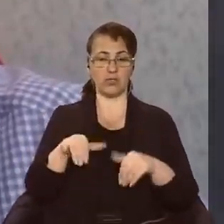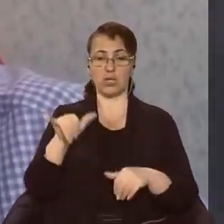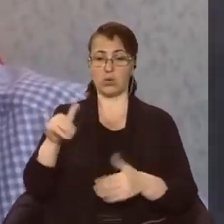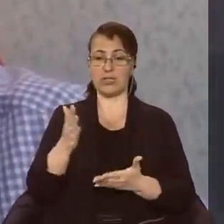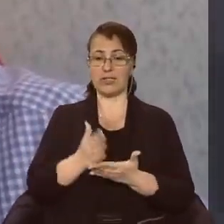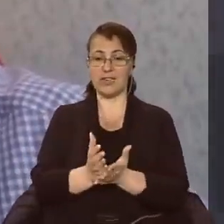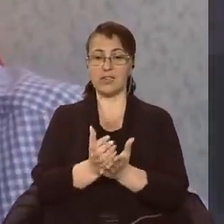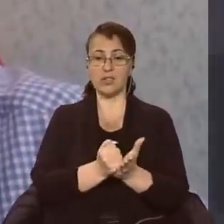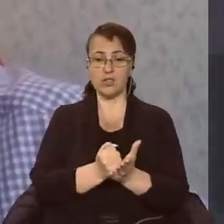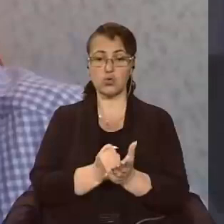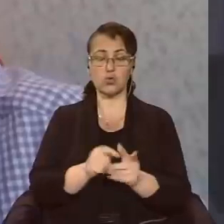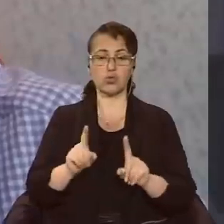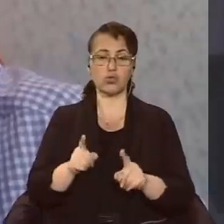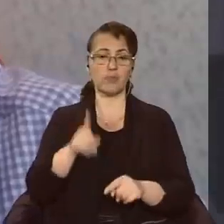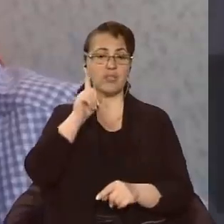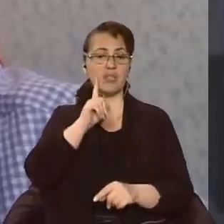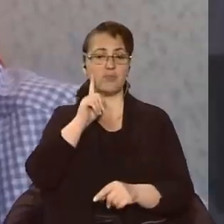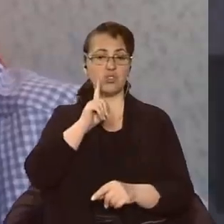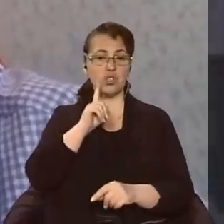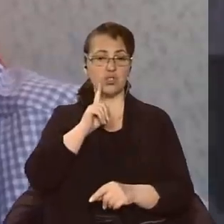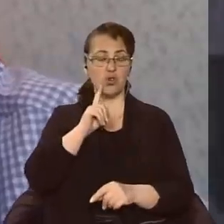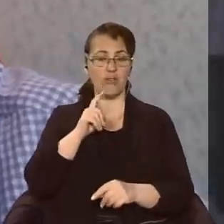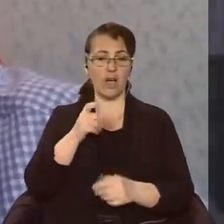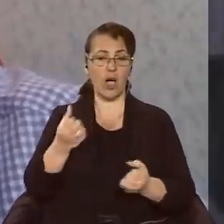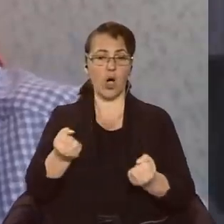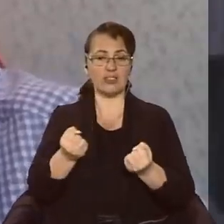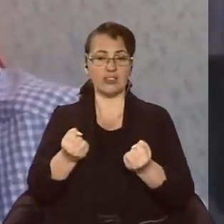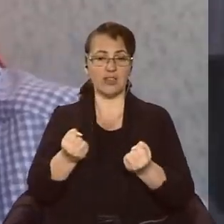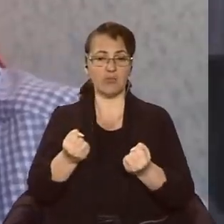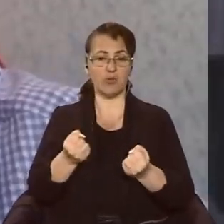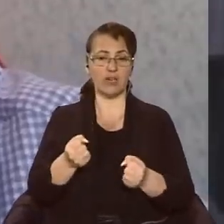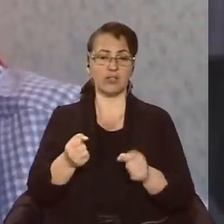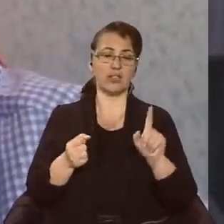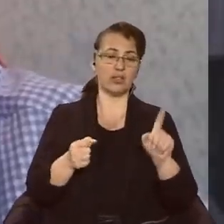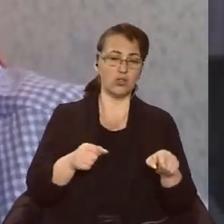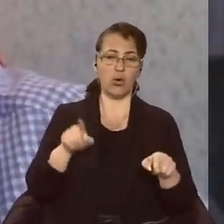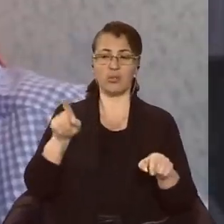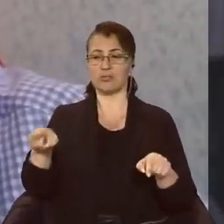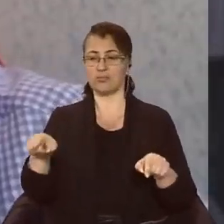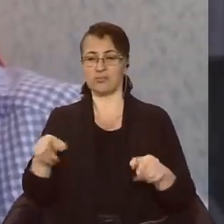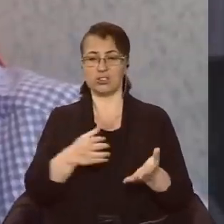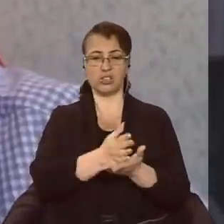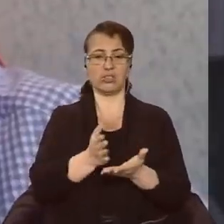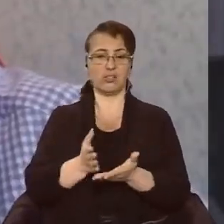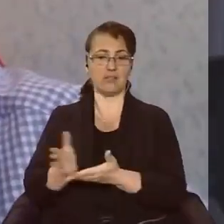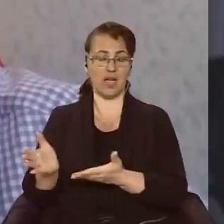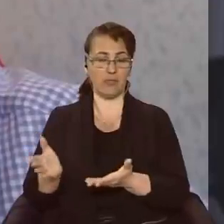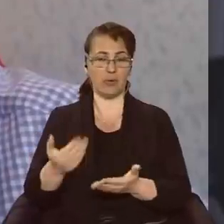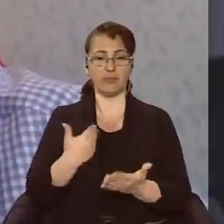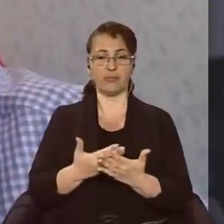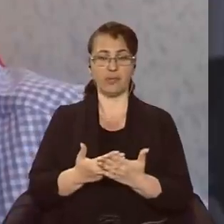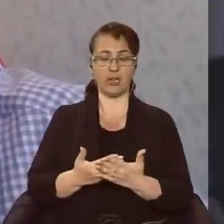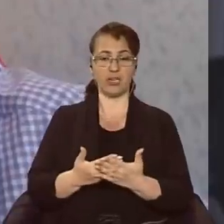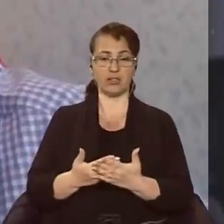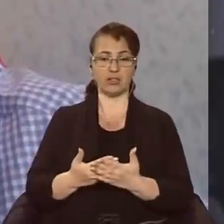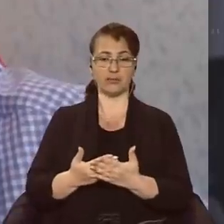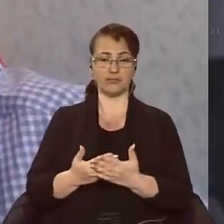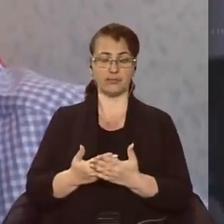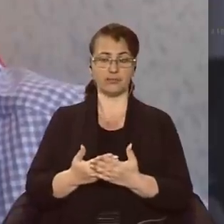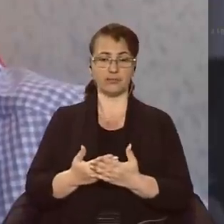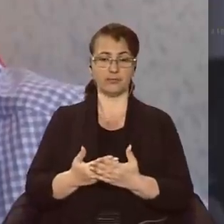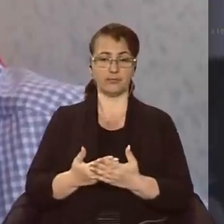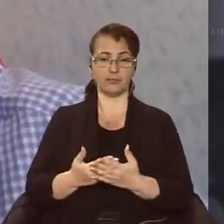для того, щоб тимчасово утримувати той чи інший плацдарм. Наприклад, так само